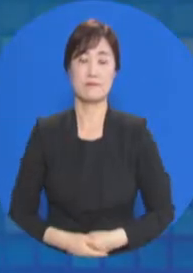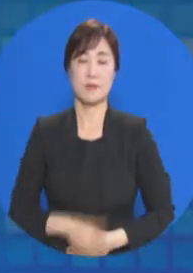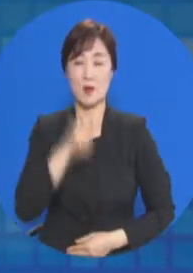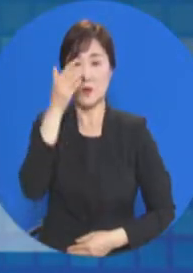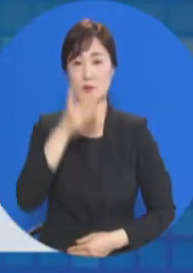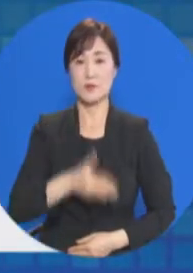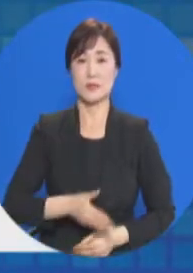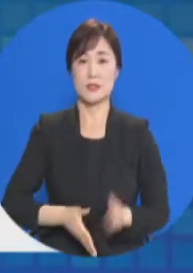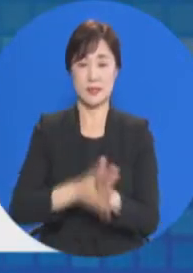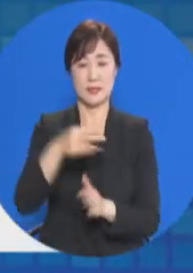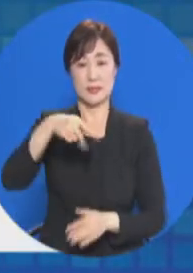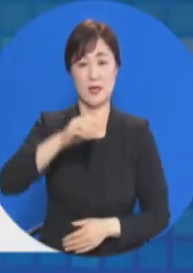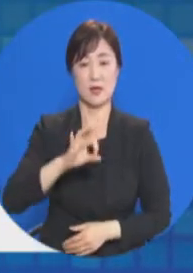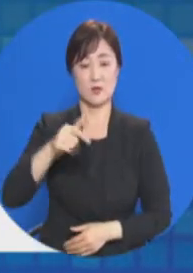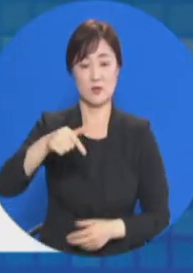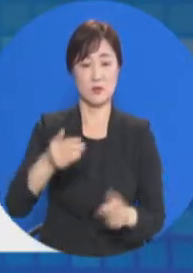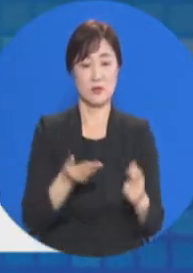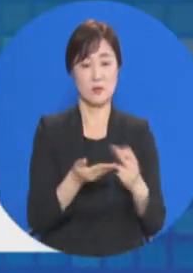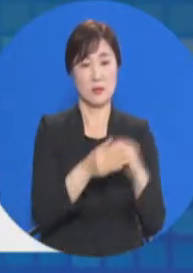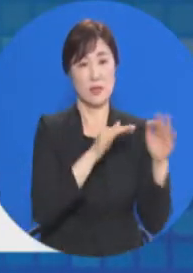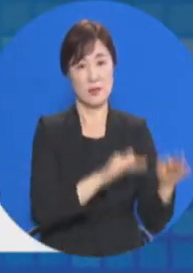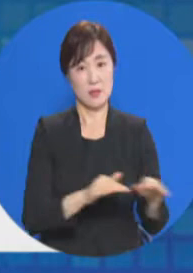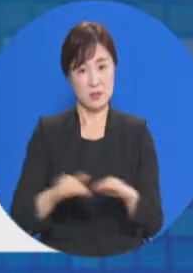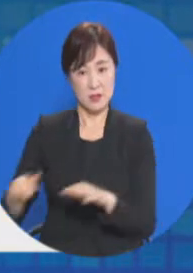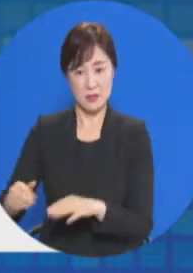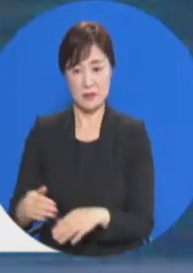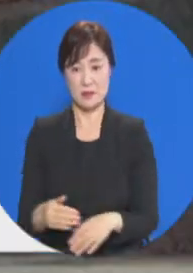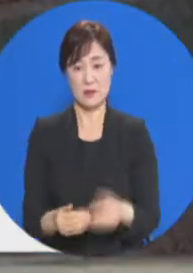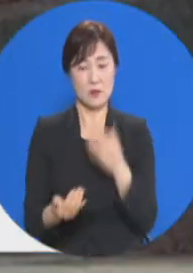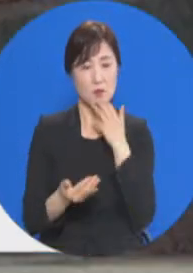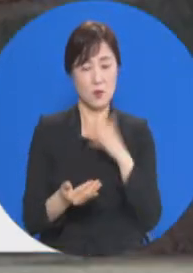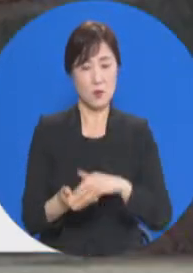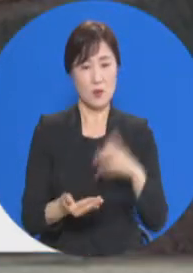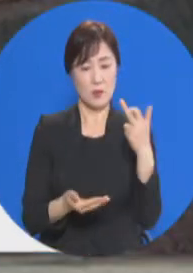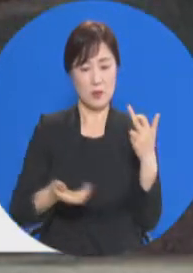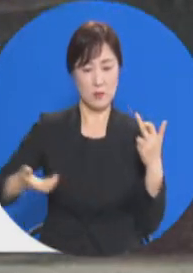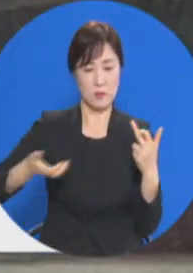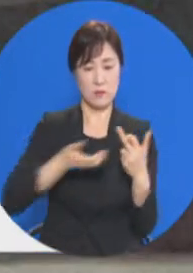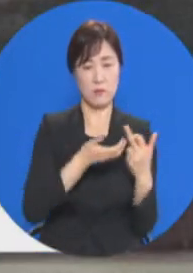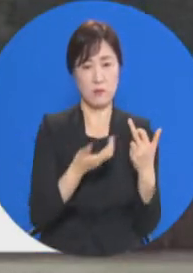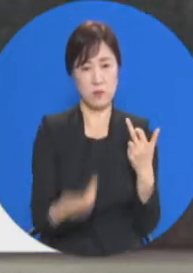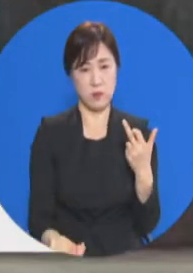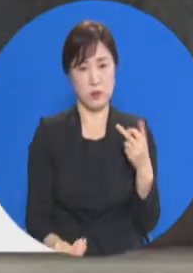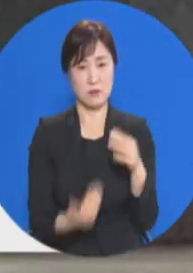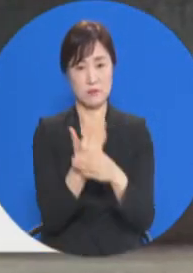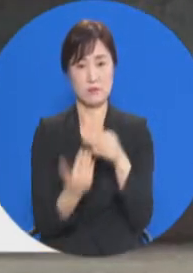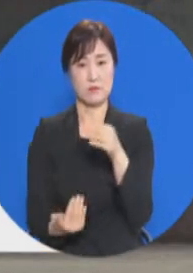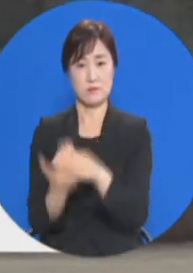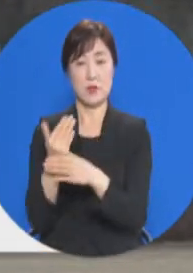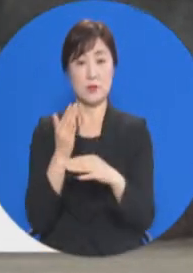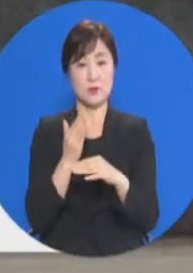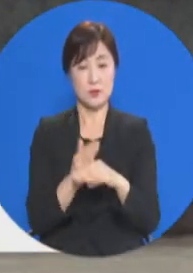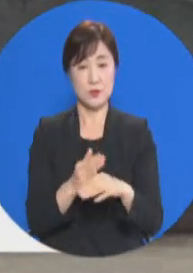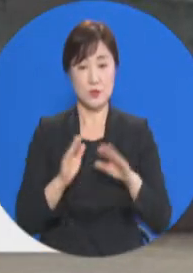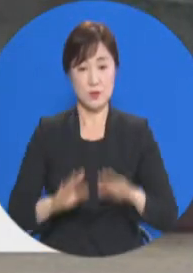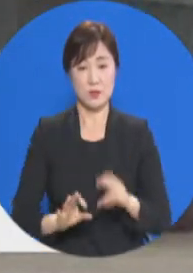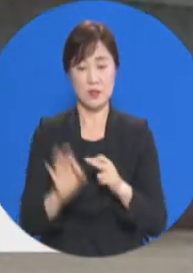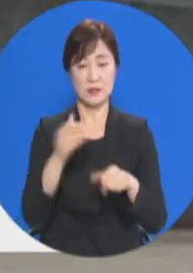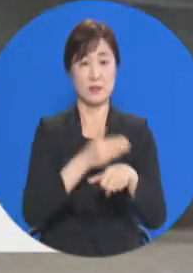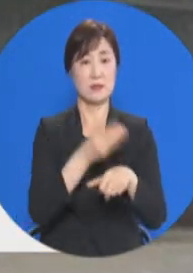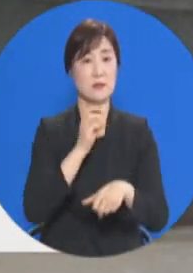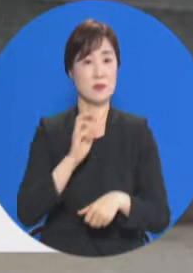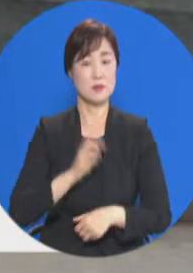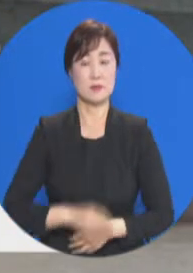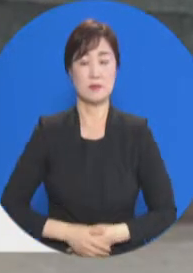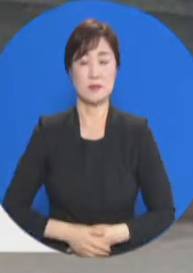여수시 장군도 앞바다에서 선박이 암초에 걸려 좌초되는 사고가 잇따르고 있습니다. 오늘 오전 8시 반쯤